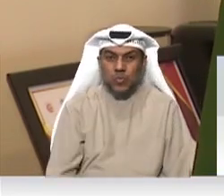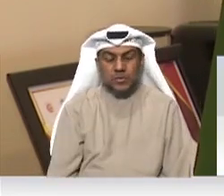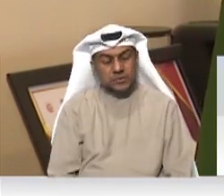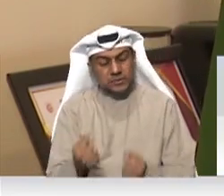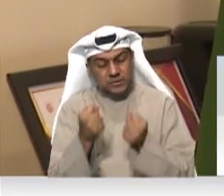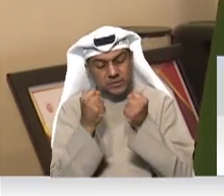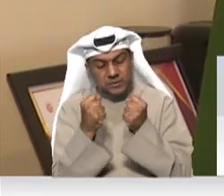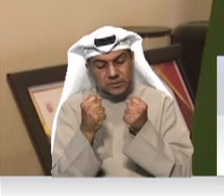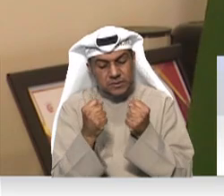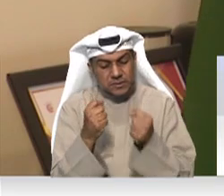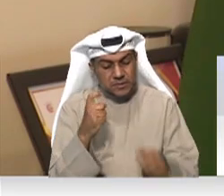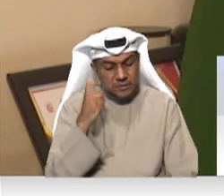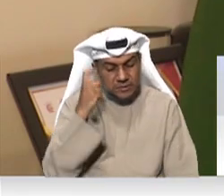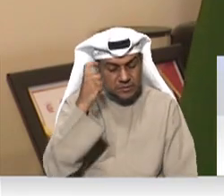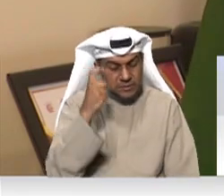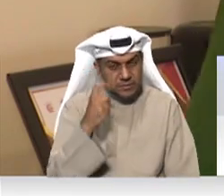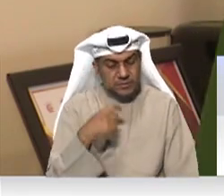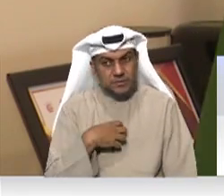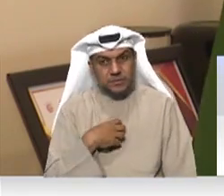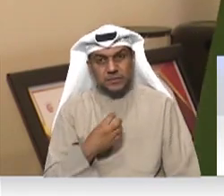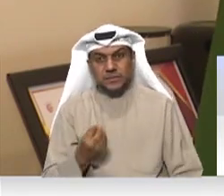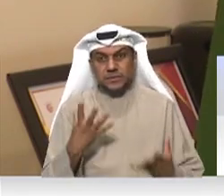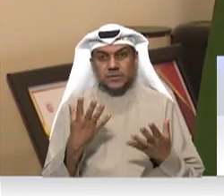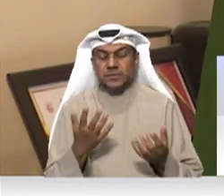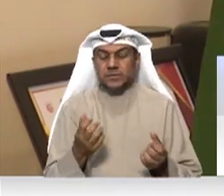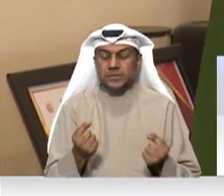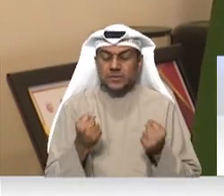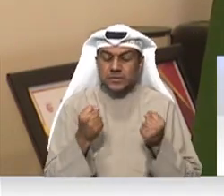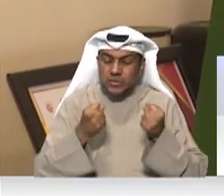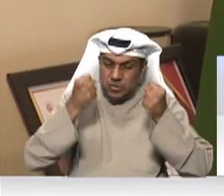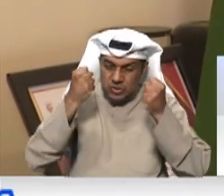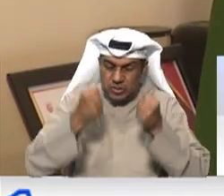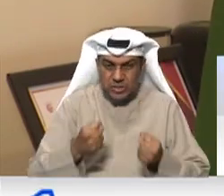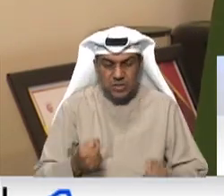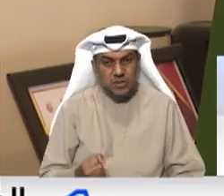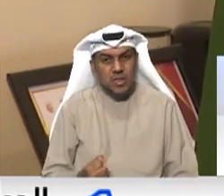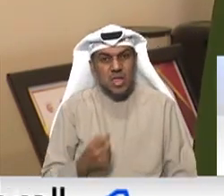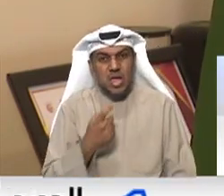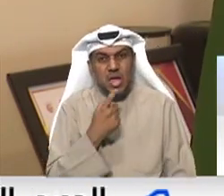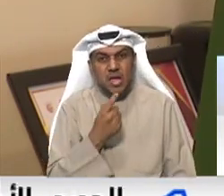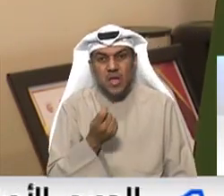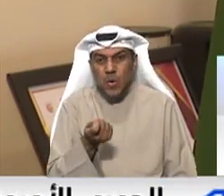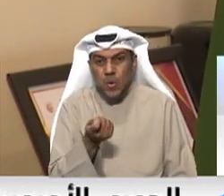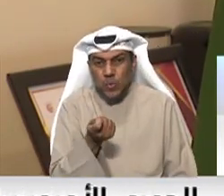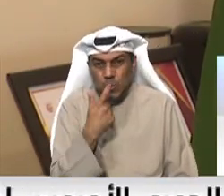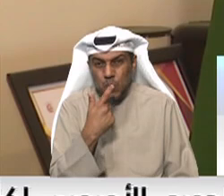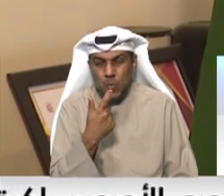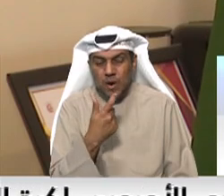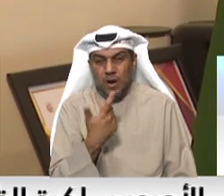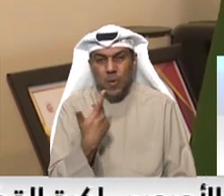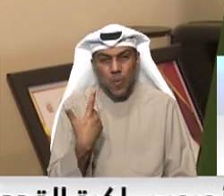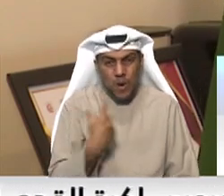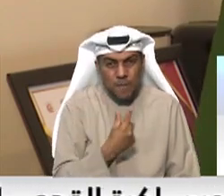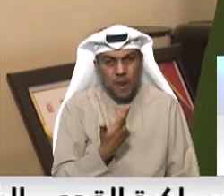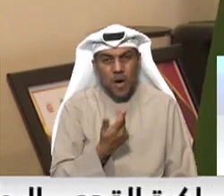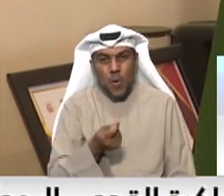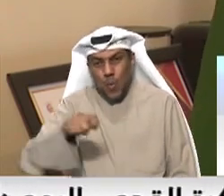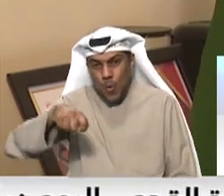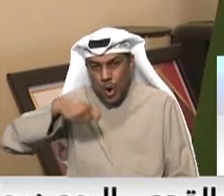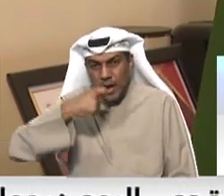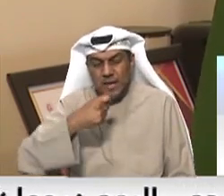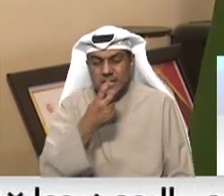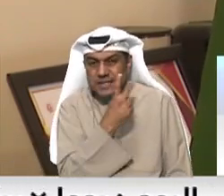المزمن يصير في عندهم نوبات انفجائيه حاده فالادويه الالام مع الوقت الواحد